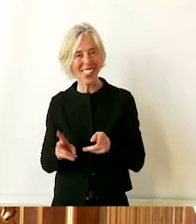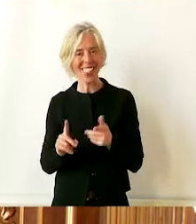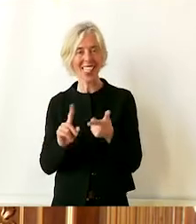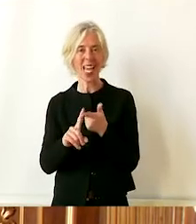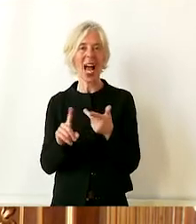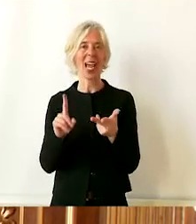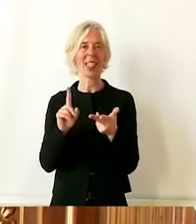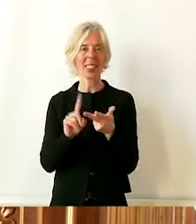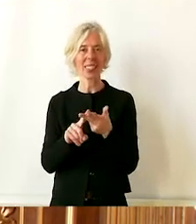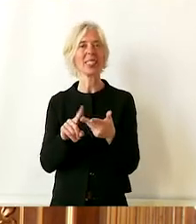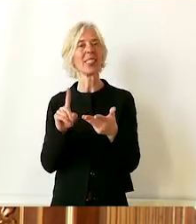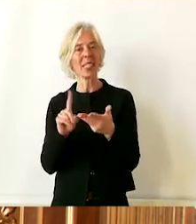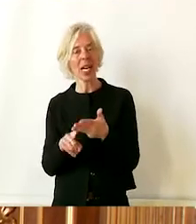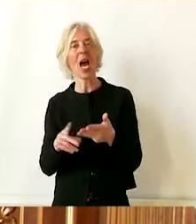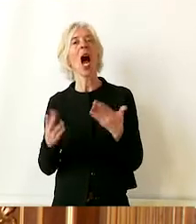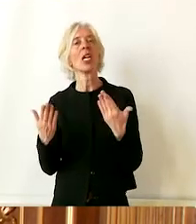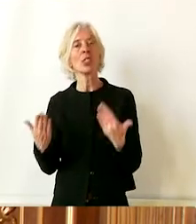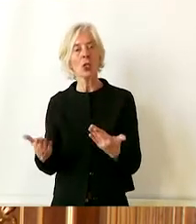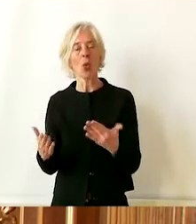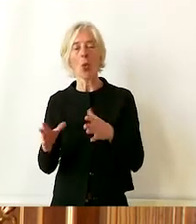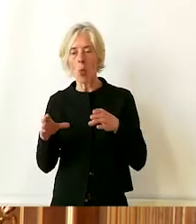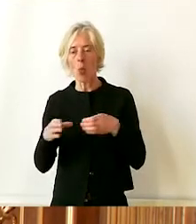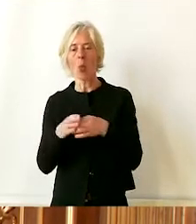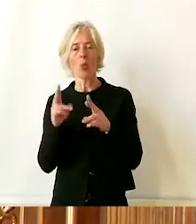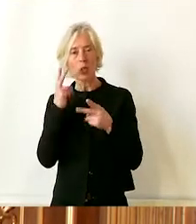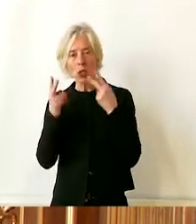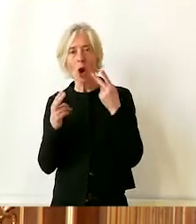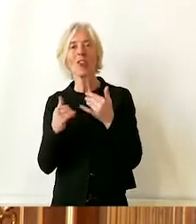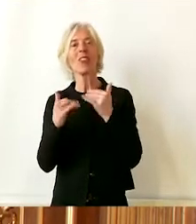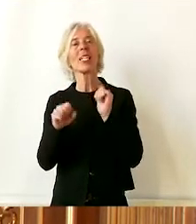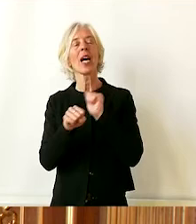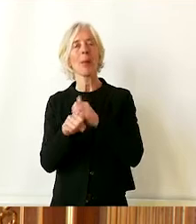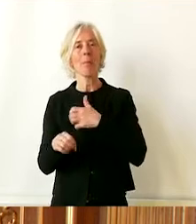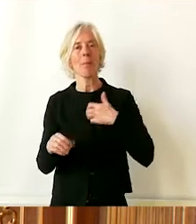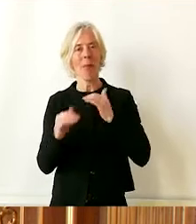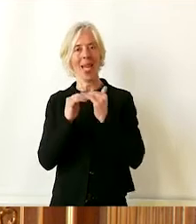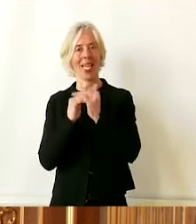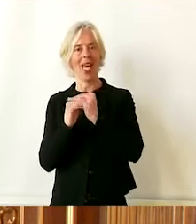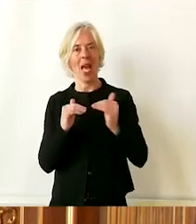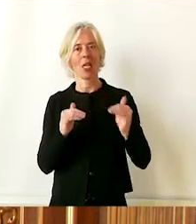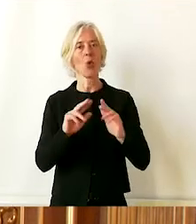die eben regulativ nicht auf kommunaler Ebene, sondern auf Landes- und Bundesebene